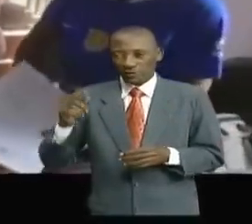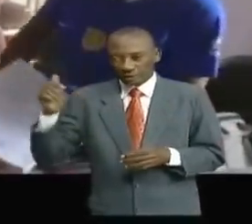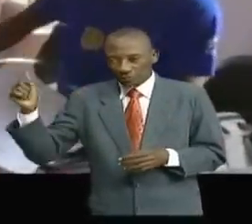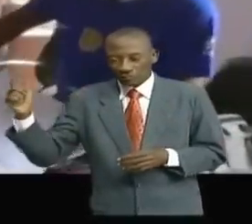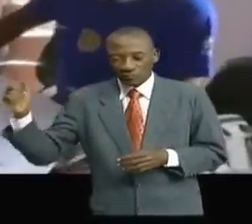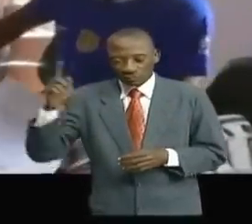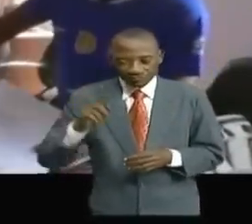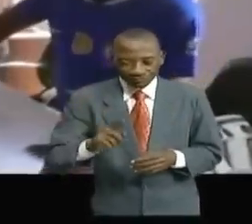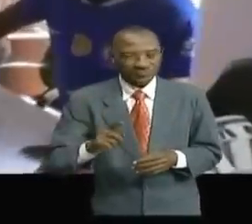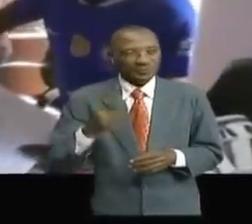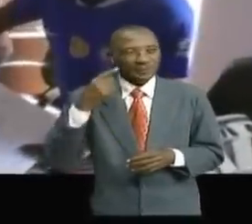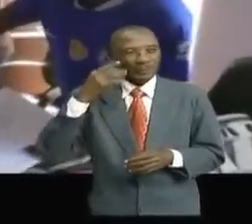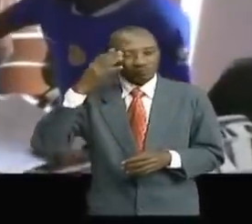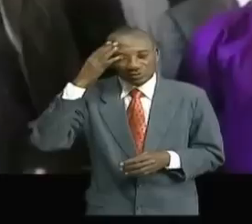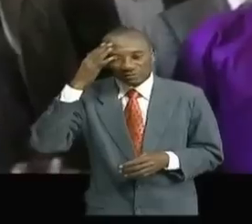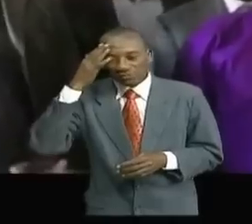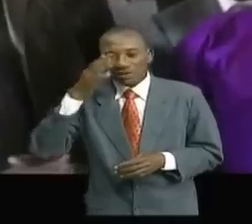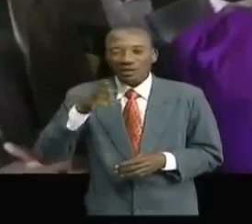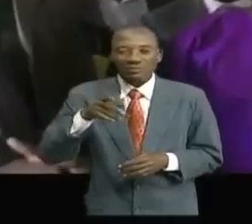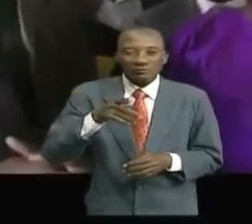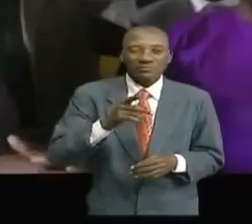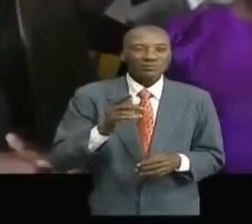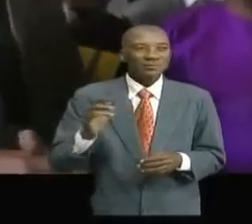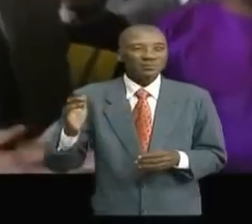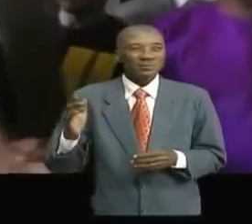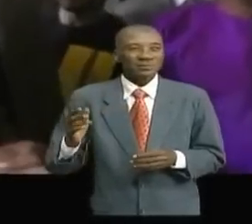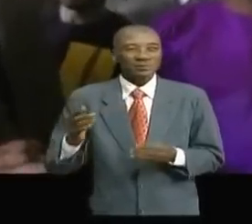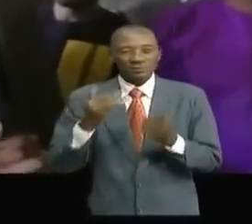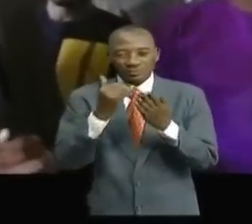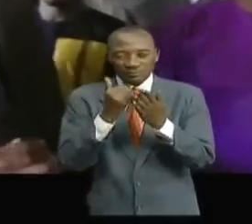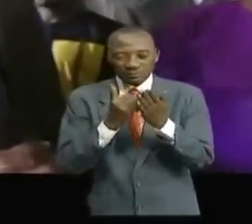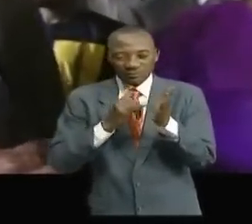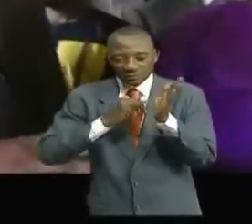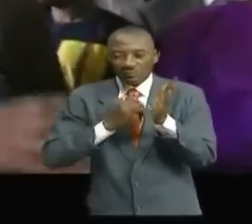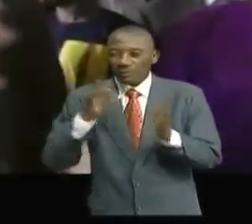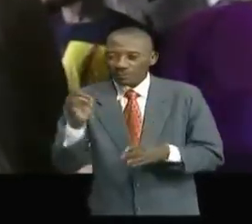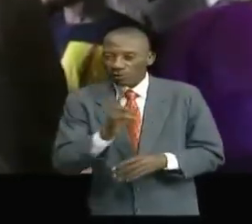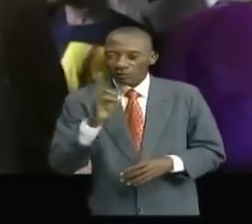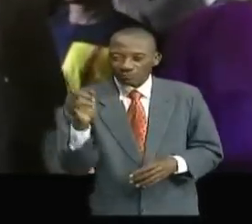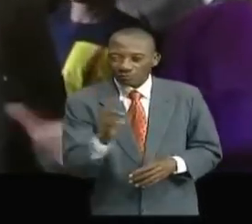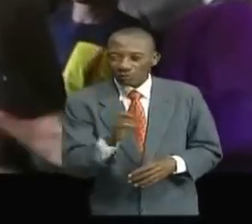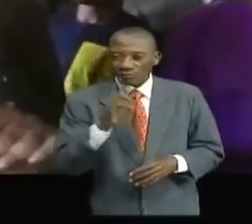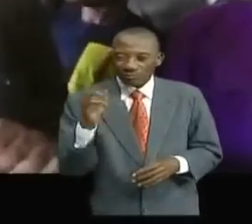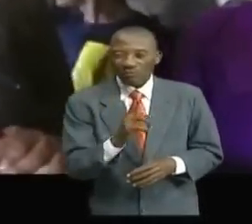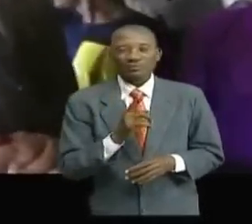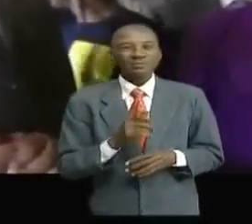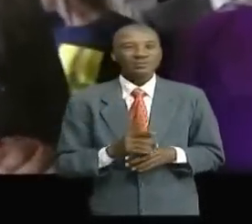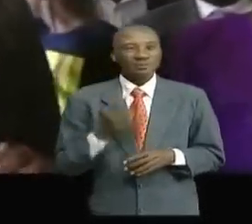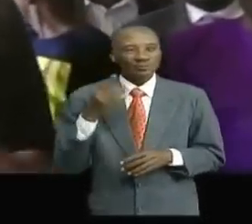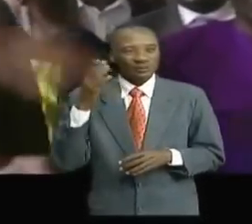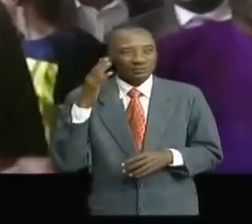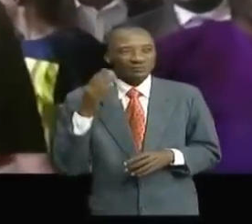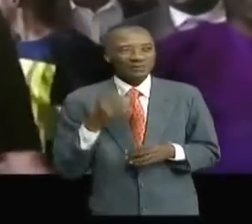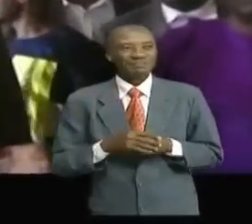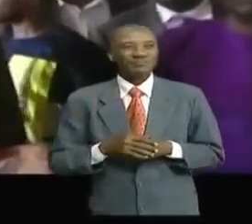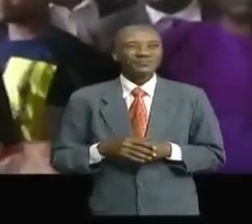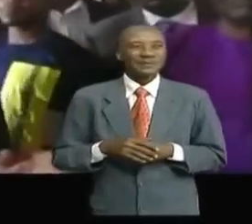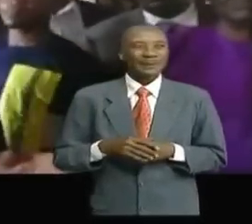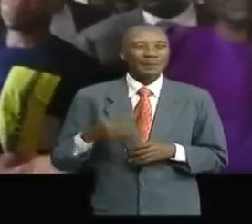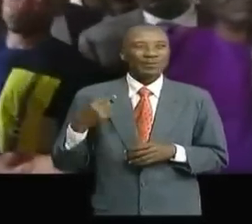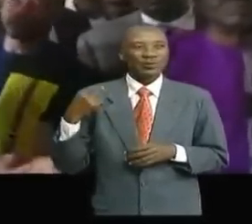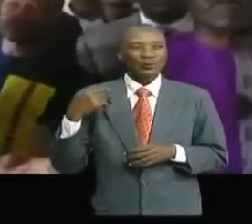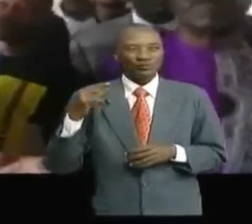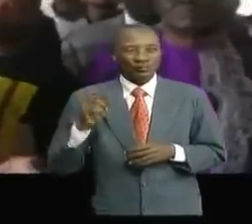l'équivoque. On peut afficher comme les éléments que les agents doivent avoir. On affiche ici à la mairie, comme ça on est sûr que quand ils viennent, ils savent au moins ce qu'ils doivent au